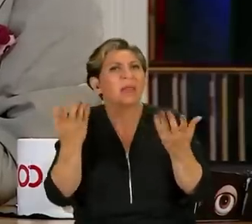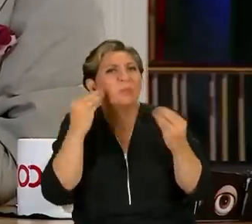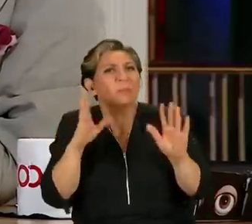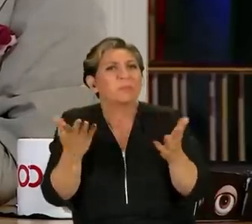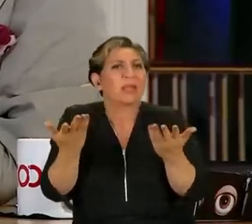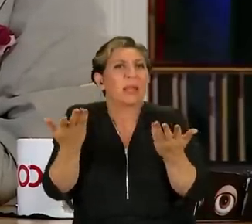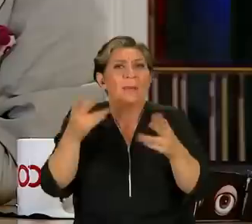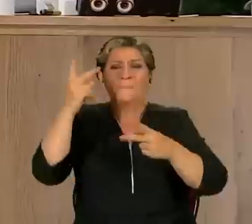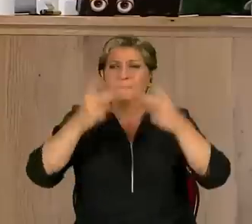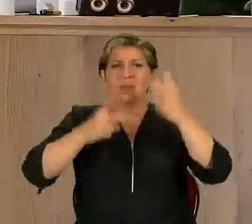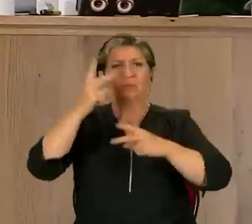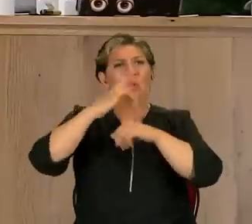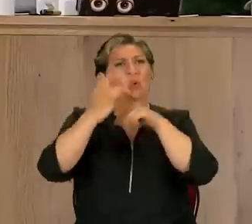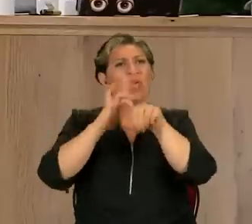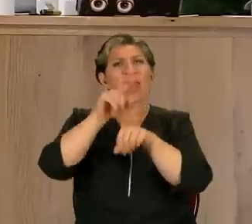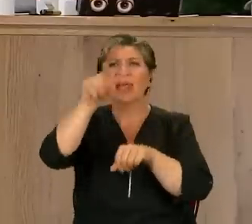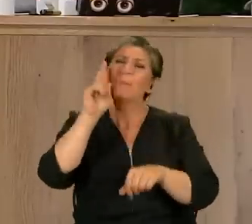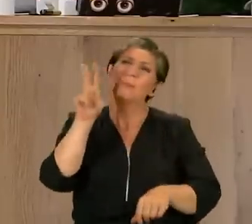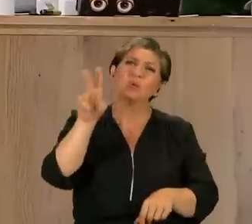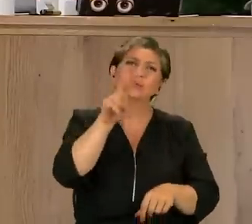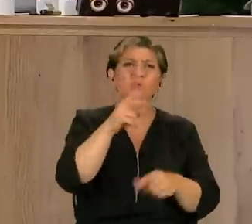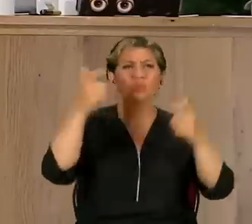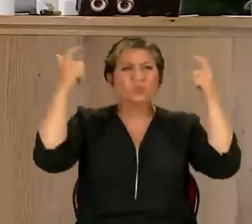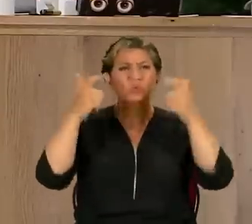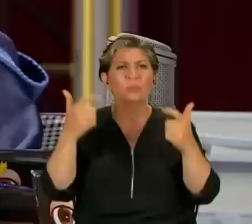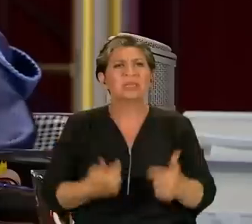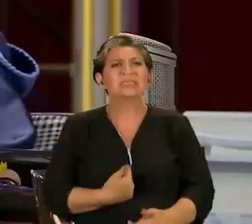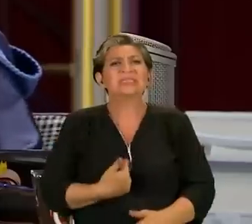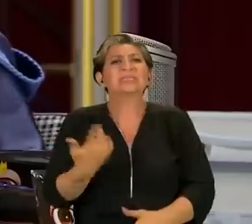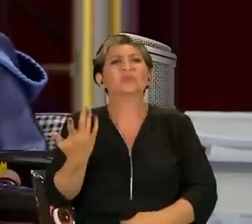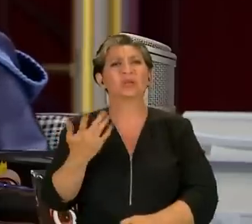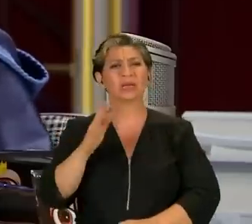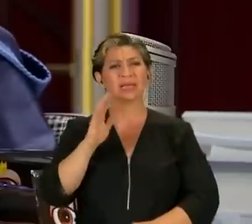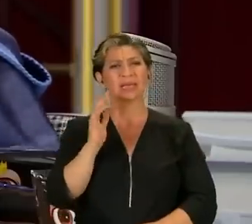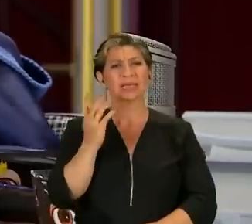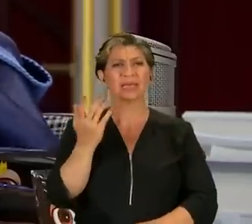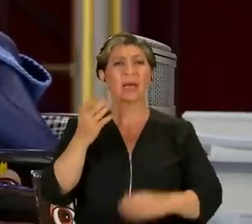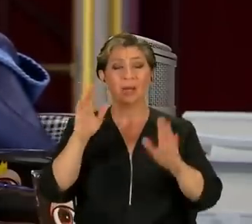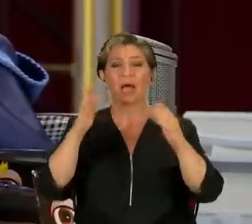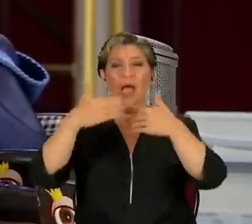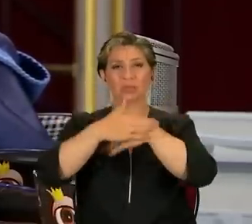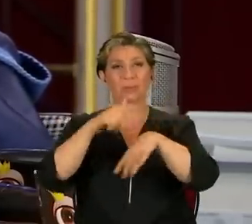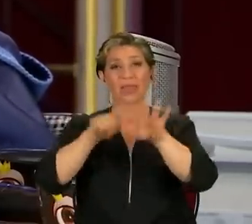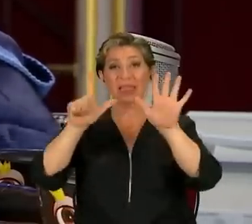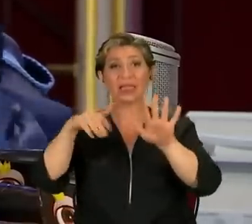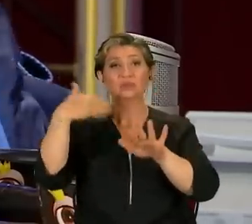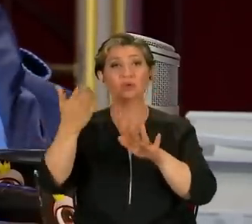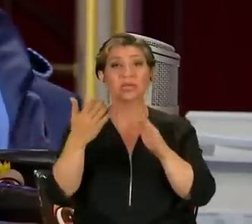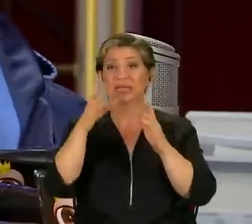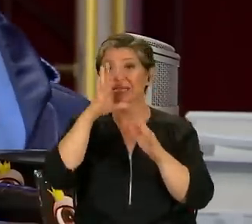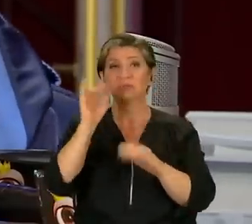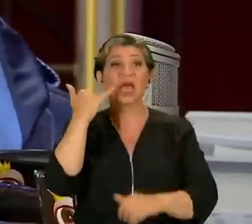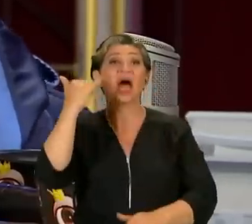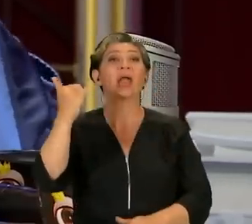çünkü bazı ülkelerin insanlarına bakıyorsun, bir sorumluluk hissetmiyorlar. Şimdi yani hayatım, şehirle ilgili, şeyle akşam ilgili. 7'den sonra